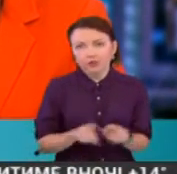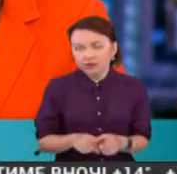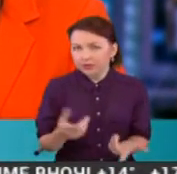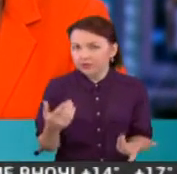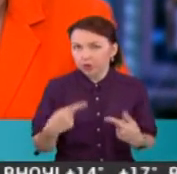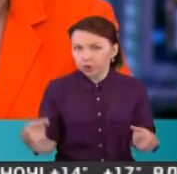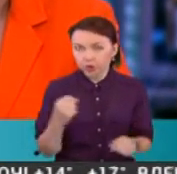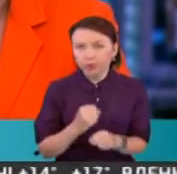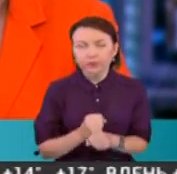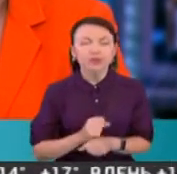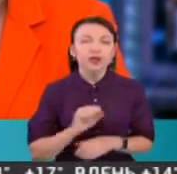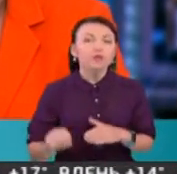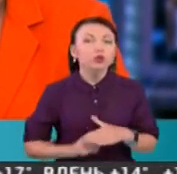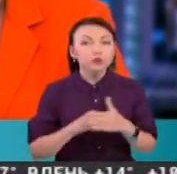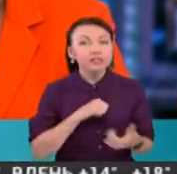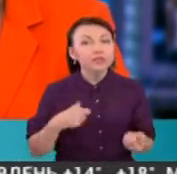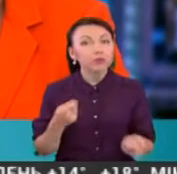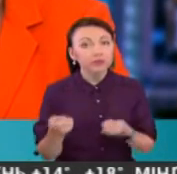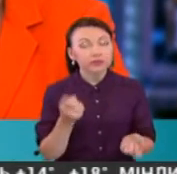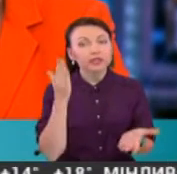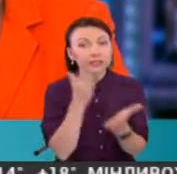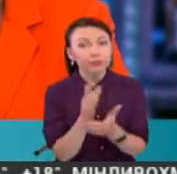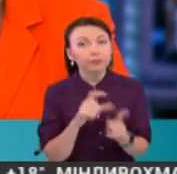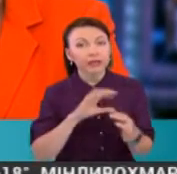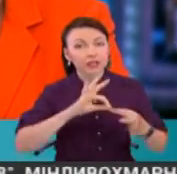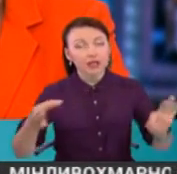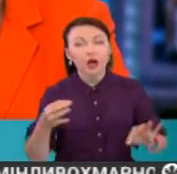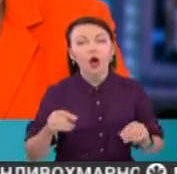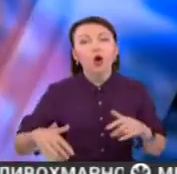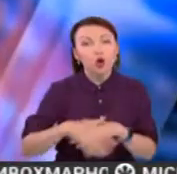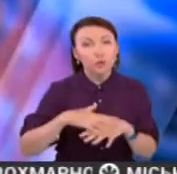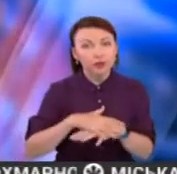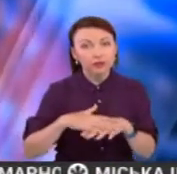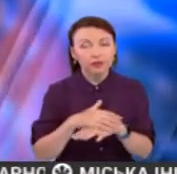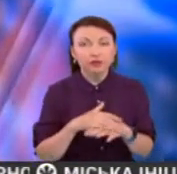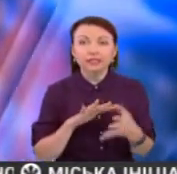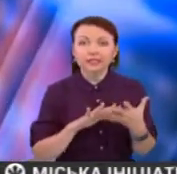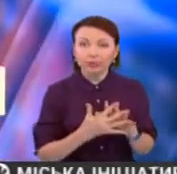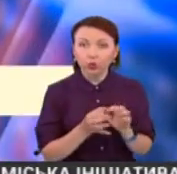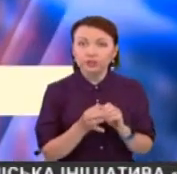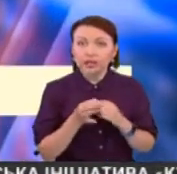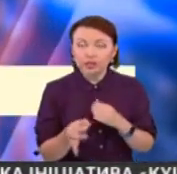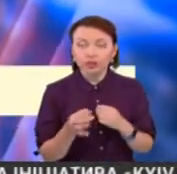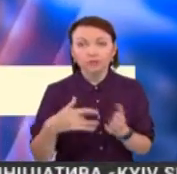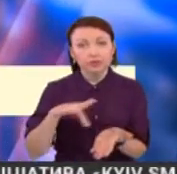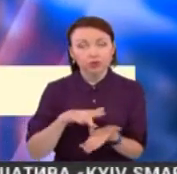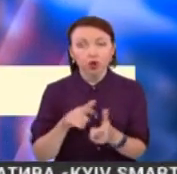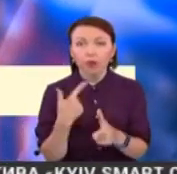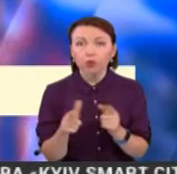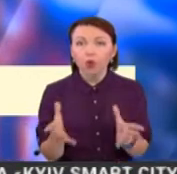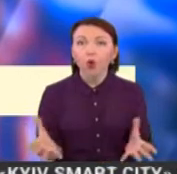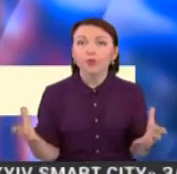В основі самоврядування є поняття громади. Це село, селище, місто або